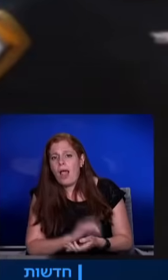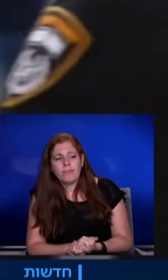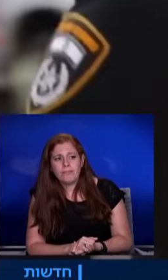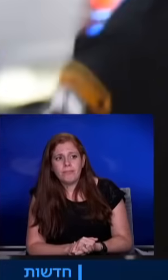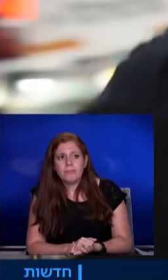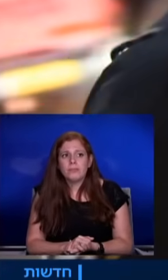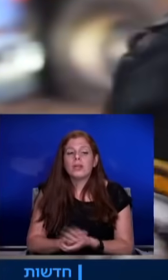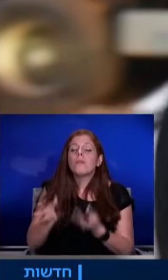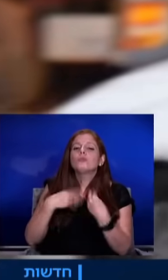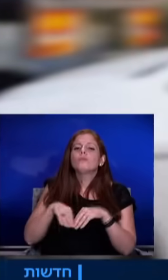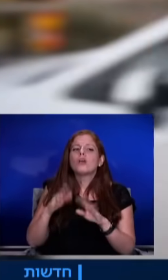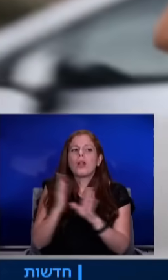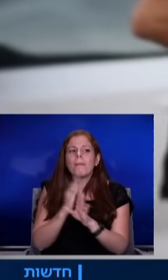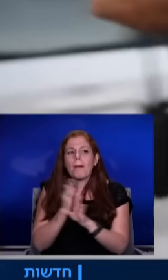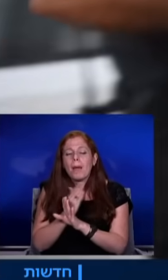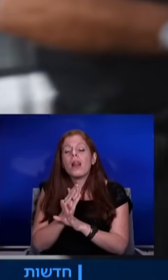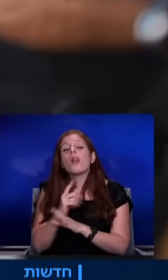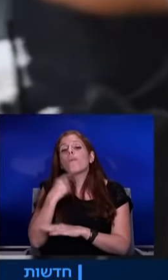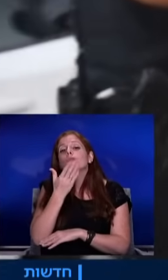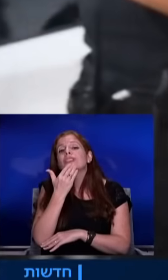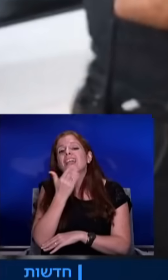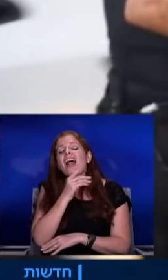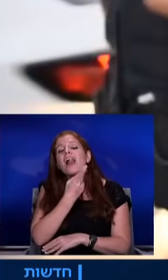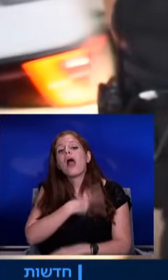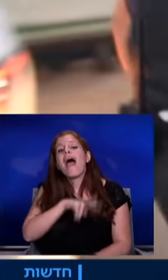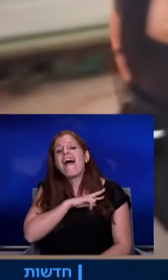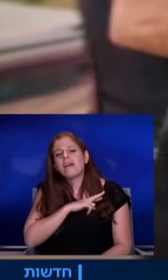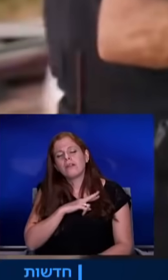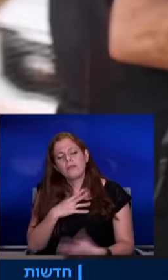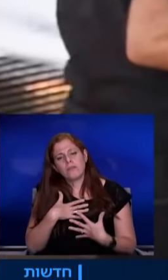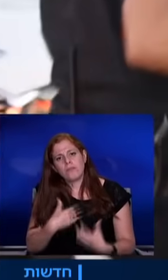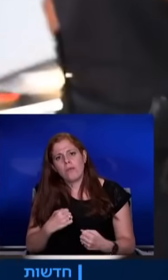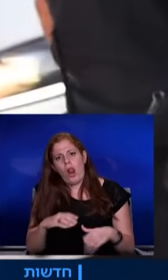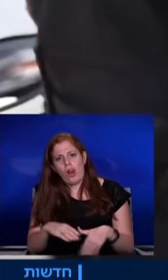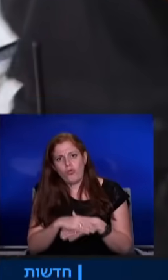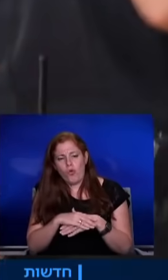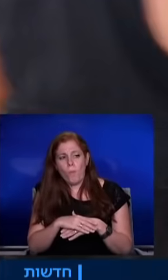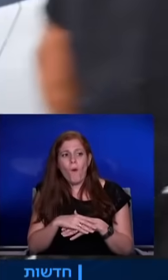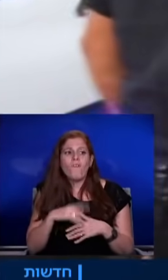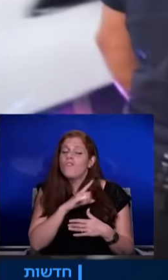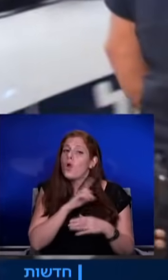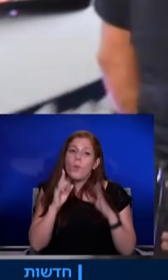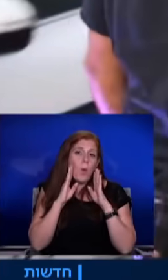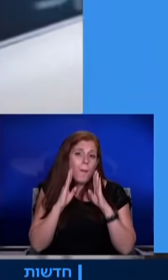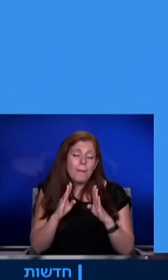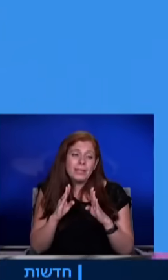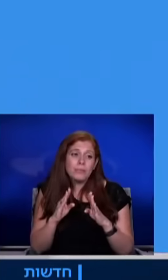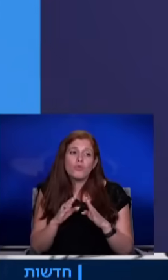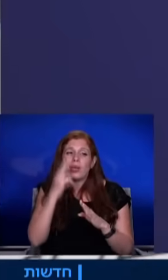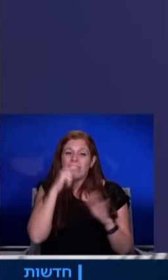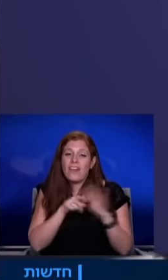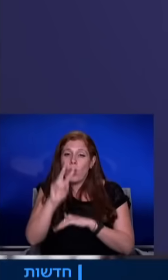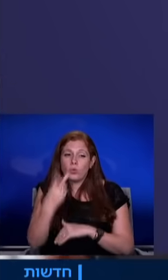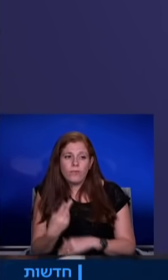במשפחתו של המחבל מטילים על ישראל את האחריות לשלומו, ואינם מאמינים שינסה להימלט פעם נוספת. אני